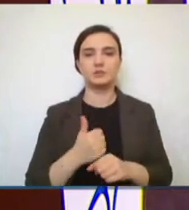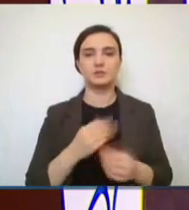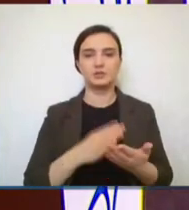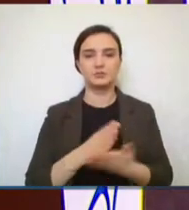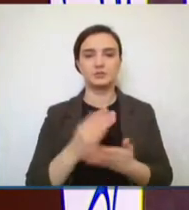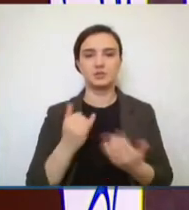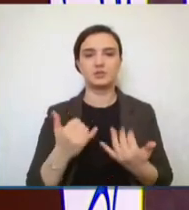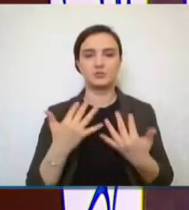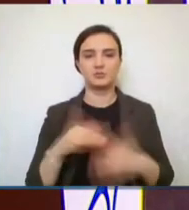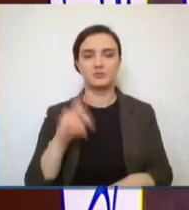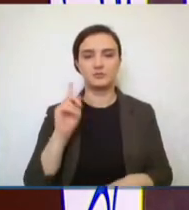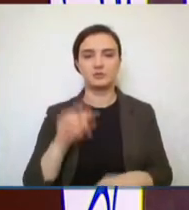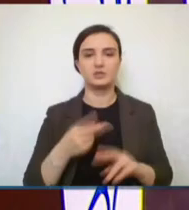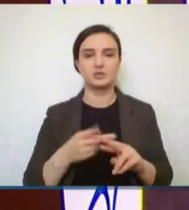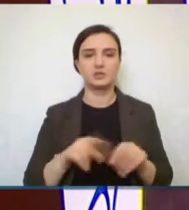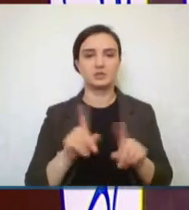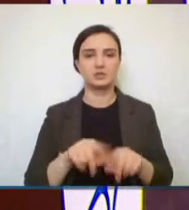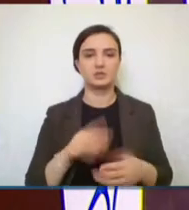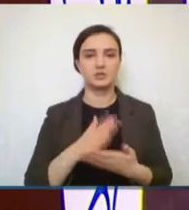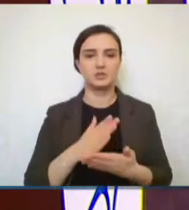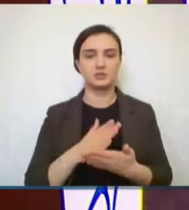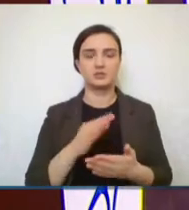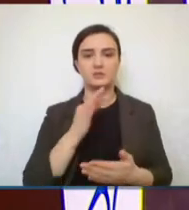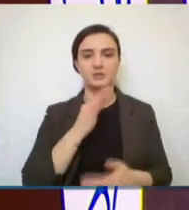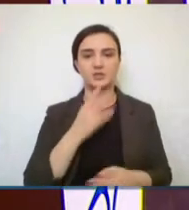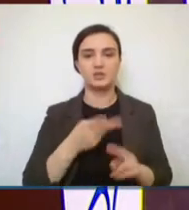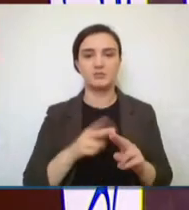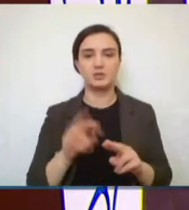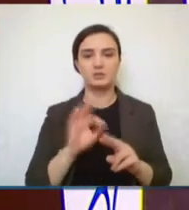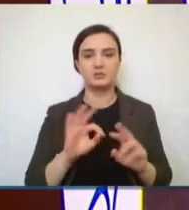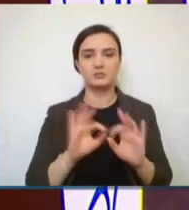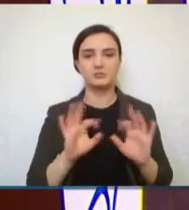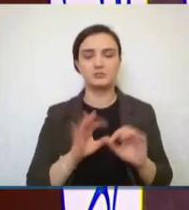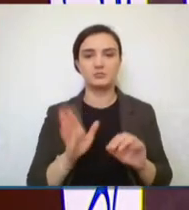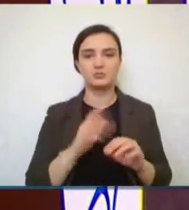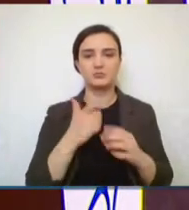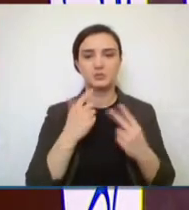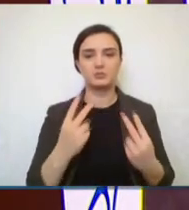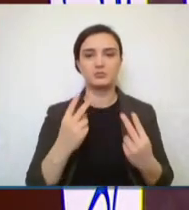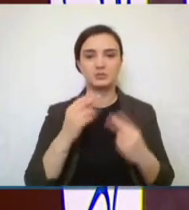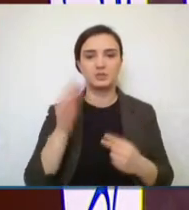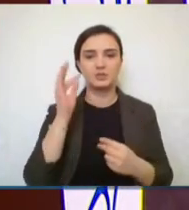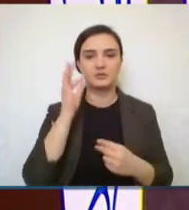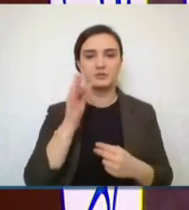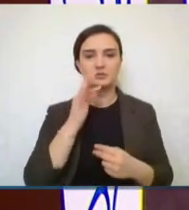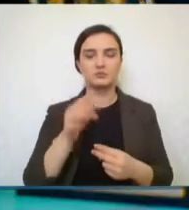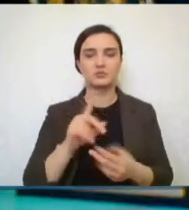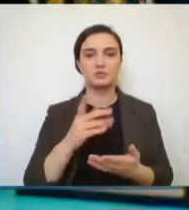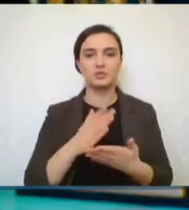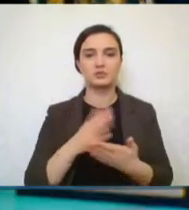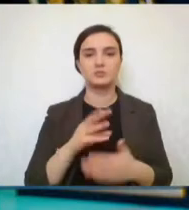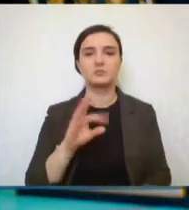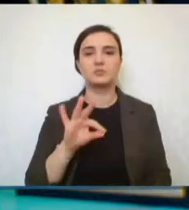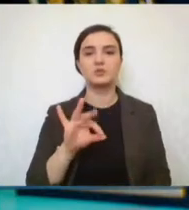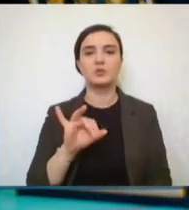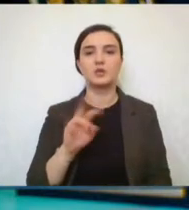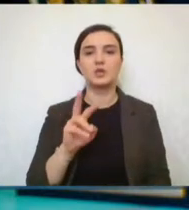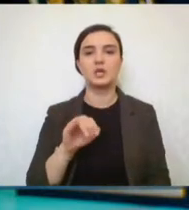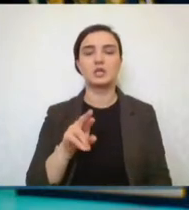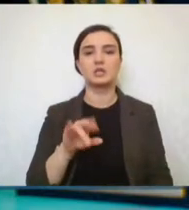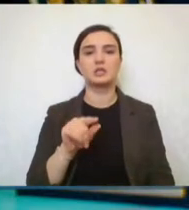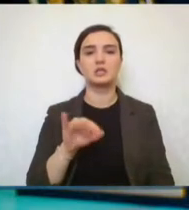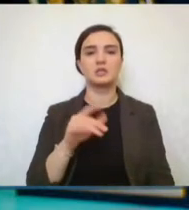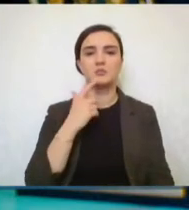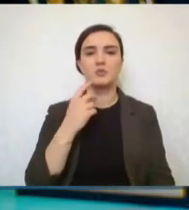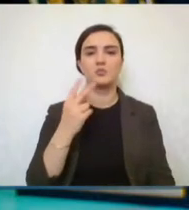ეს ასეა. მაგრამ ვიდრე ამაზე ვისაუბრებთ, მოდით მაყურებელს გავახსენოთ, რა არის მიოკარდიტი, იმიტომ რომ მაყურებელთა საკმაოდ დიდ ნაწილს ჰქონდა